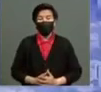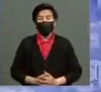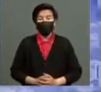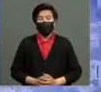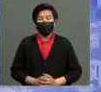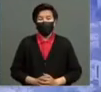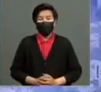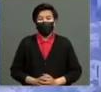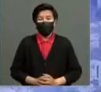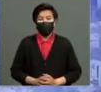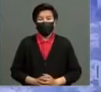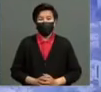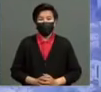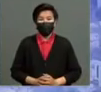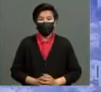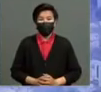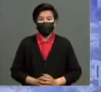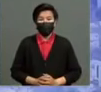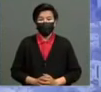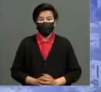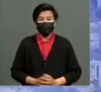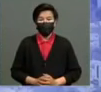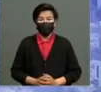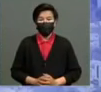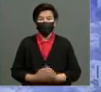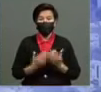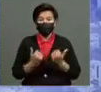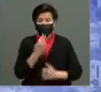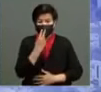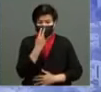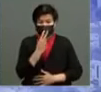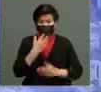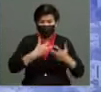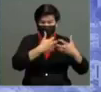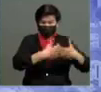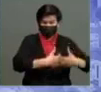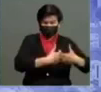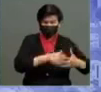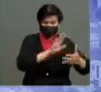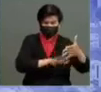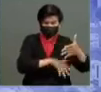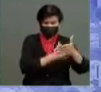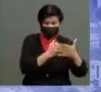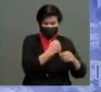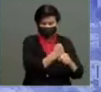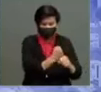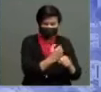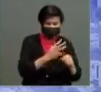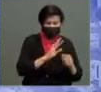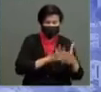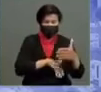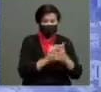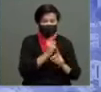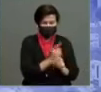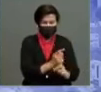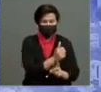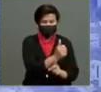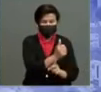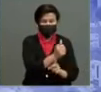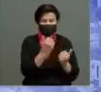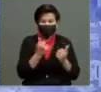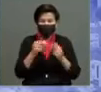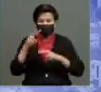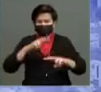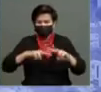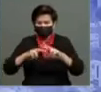ท่าที่รับฟังมานะครับการผลิตเป็นไปตามแผนด้วยดีนะครับแล้วก็การตรวจสอบ